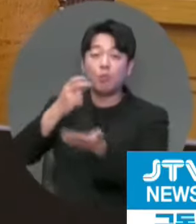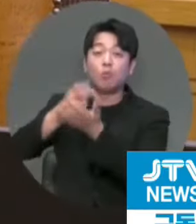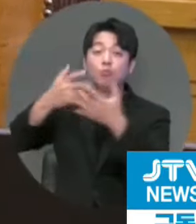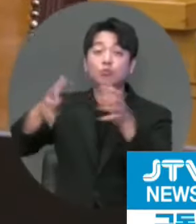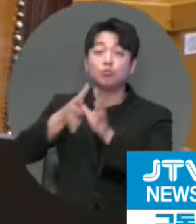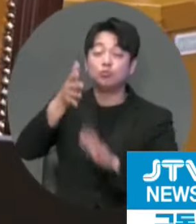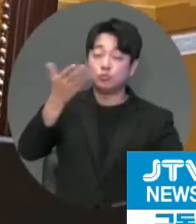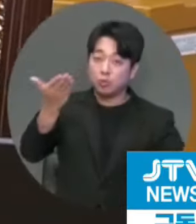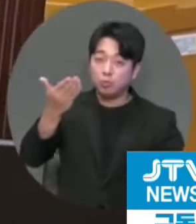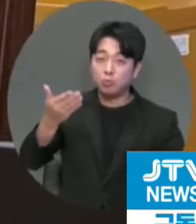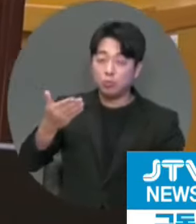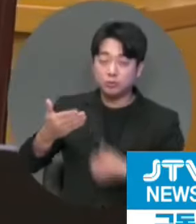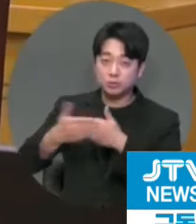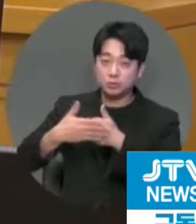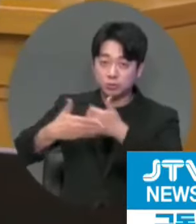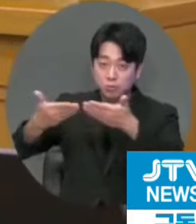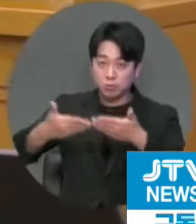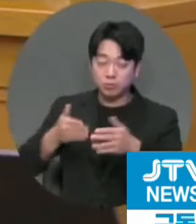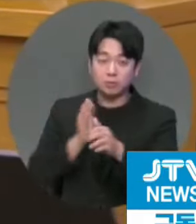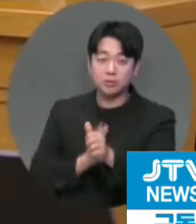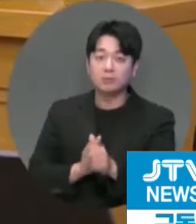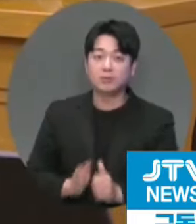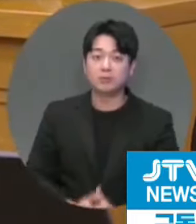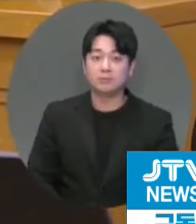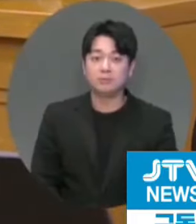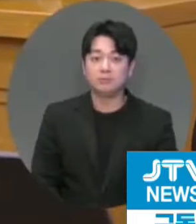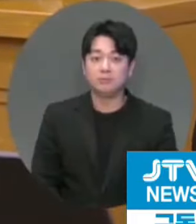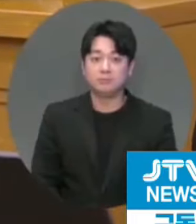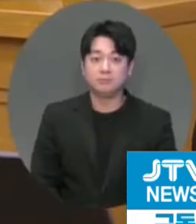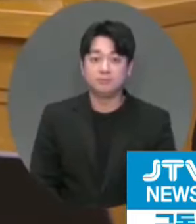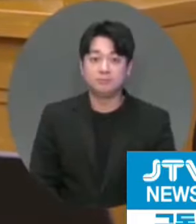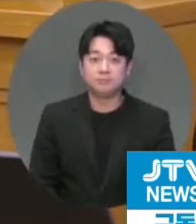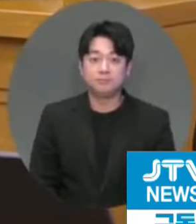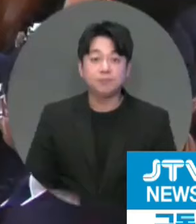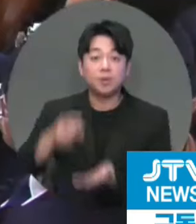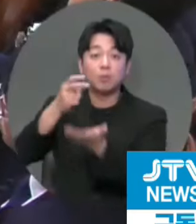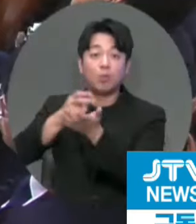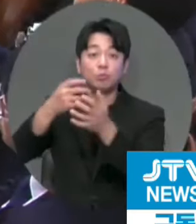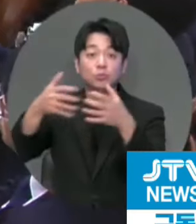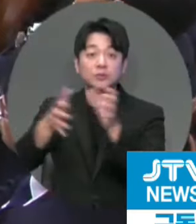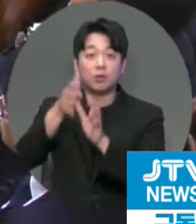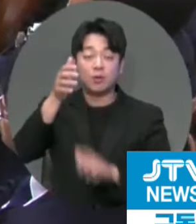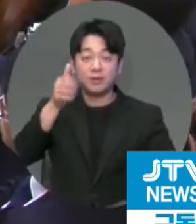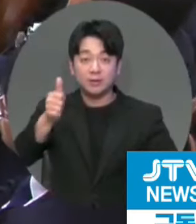부탁드리겠습니다. 네, 장관님. 예. 제가